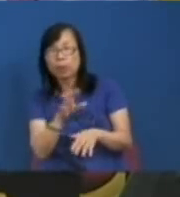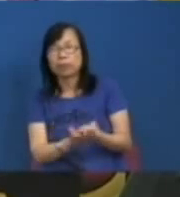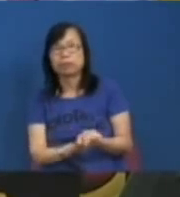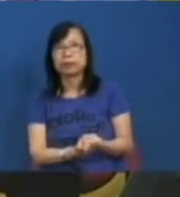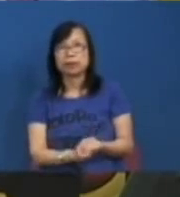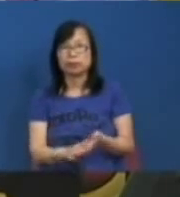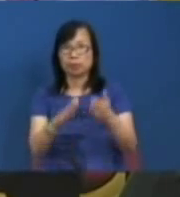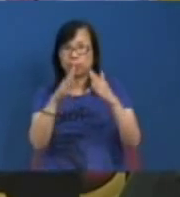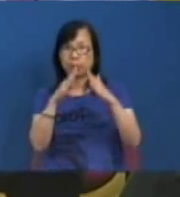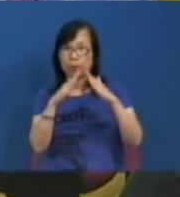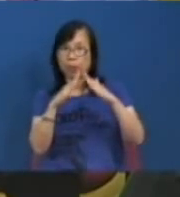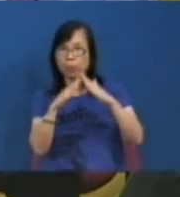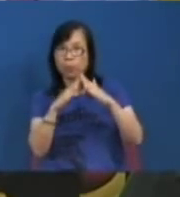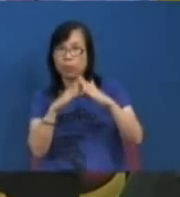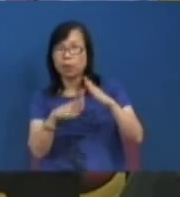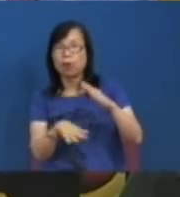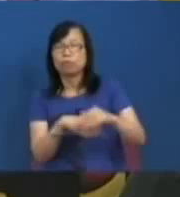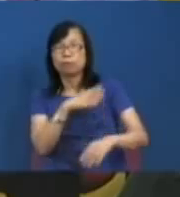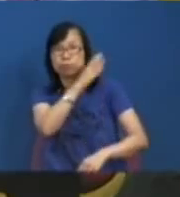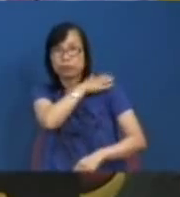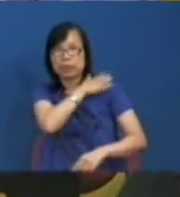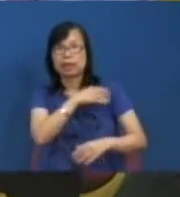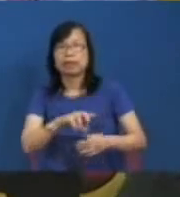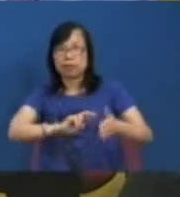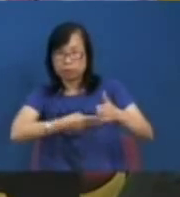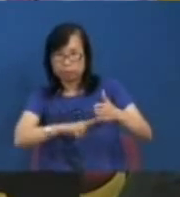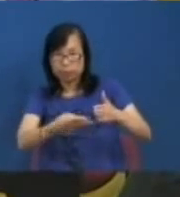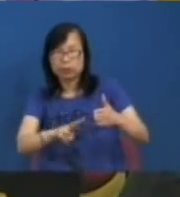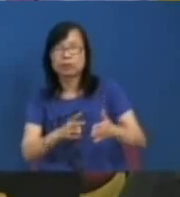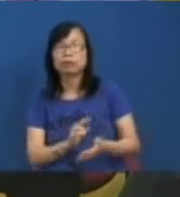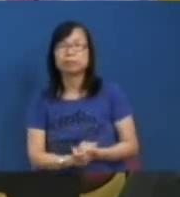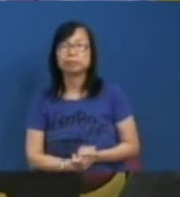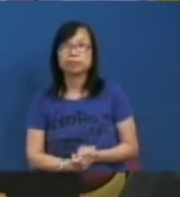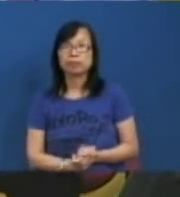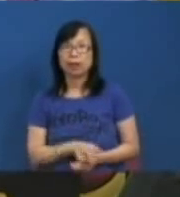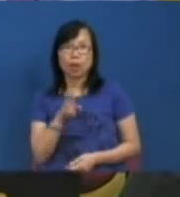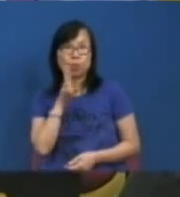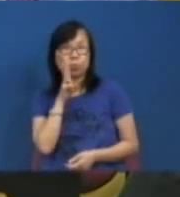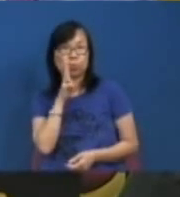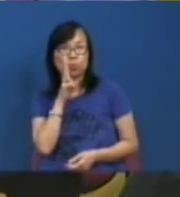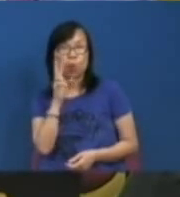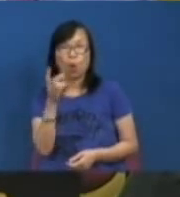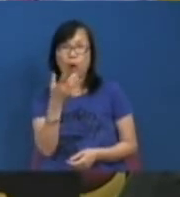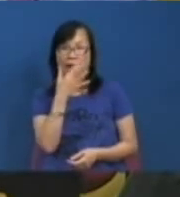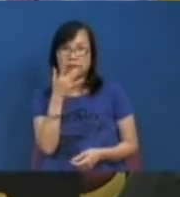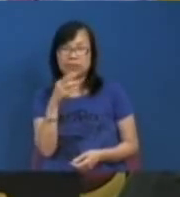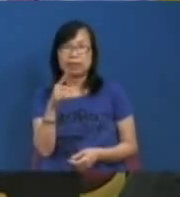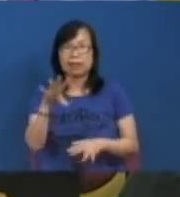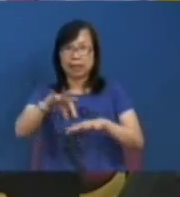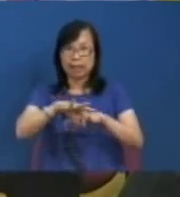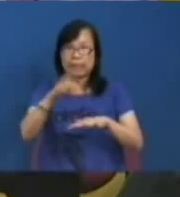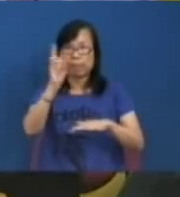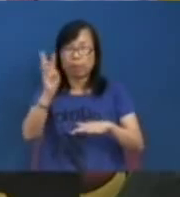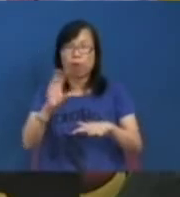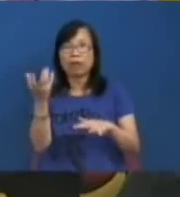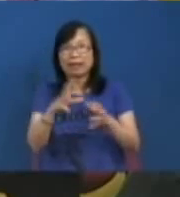業主嘅嗰個單位嘅業主負責去維修啦。係、哦，如果嗰個金黃色嘅污水係由大渠到